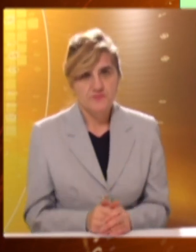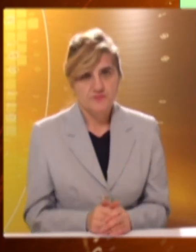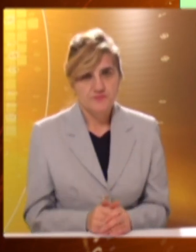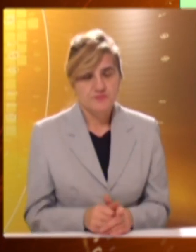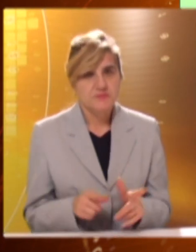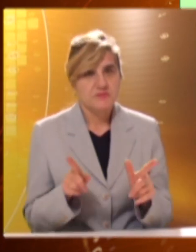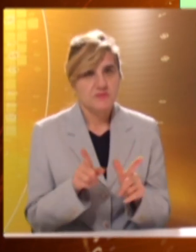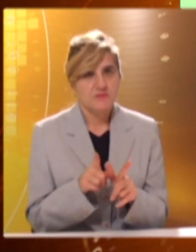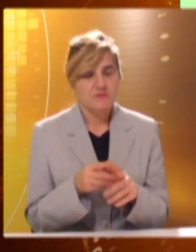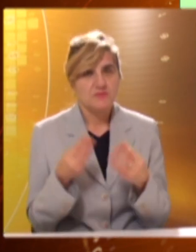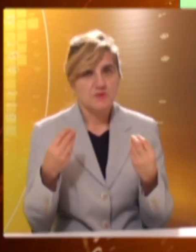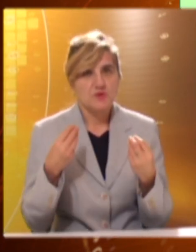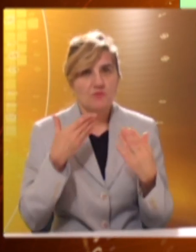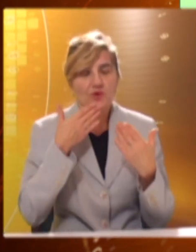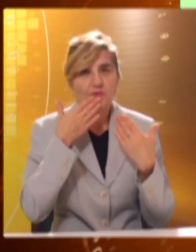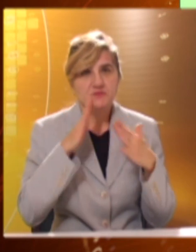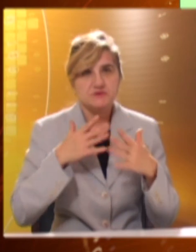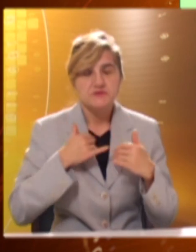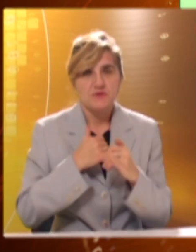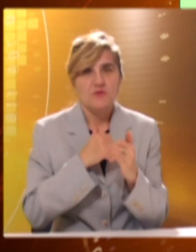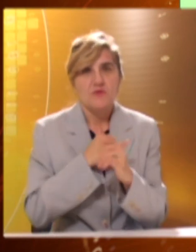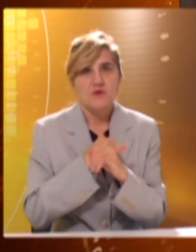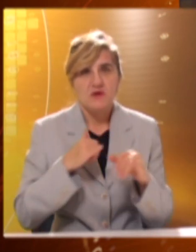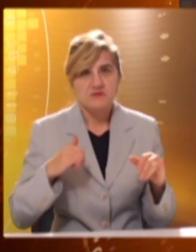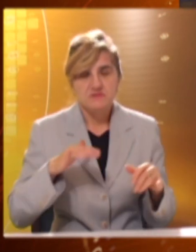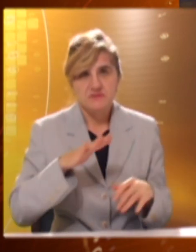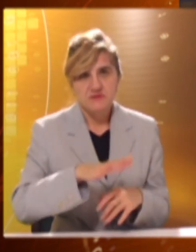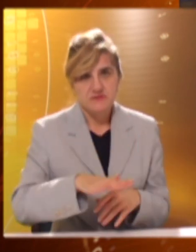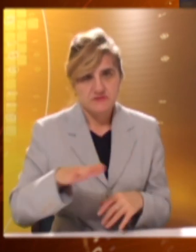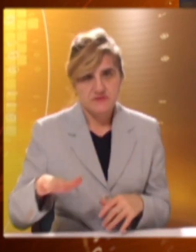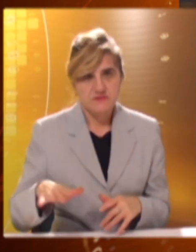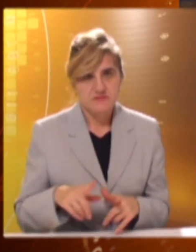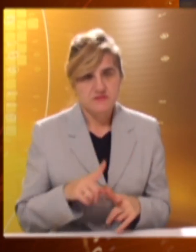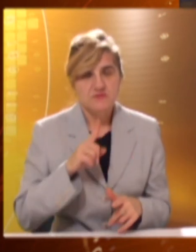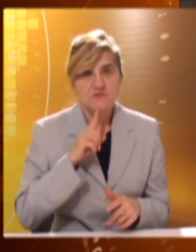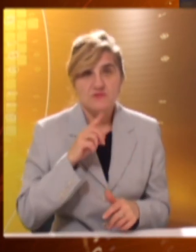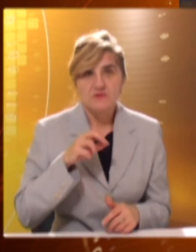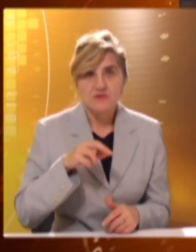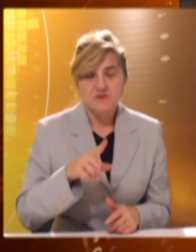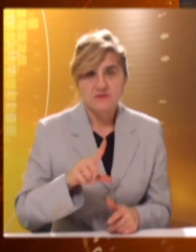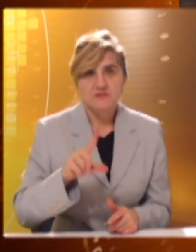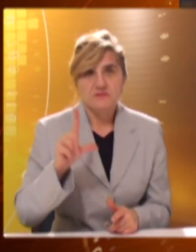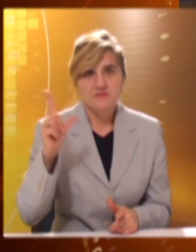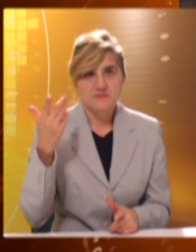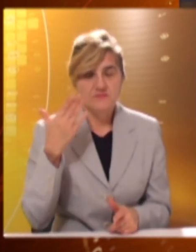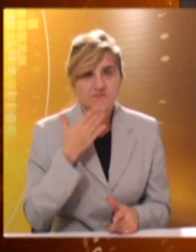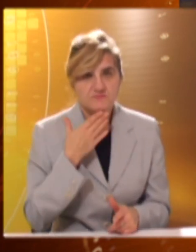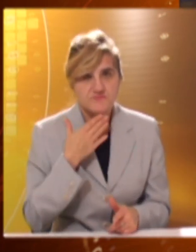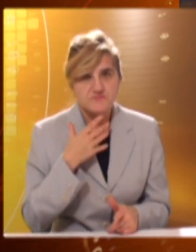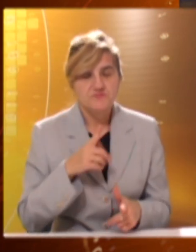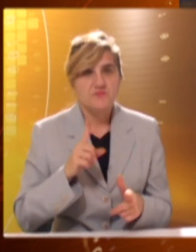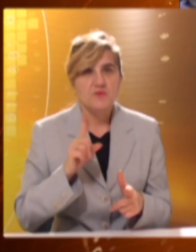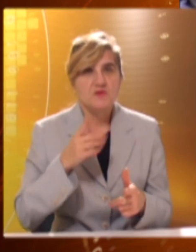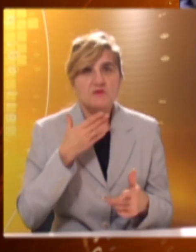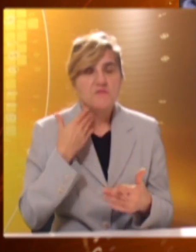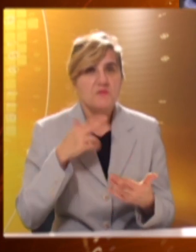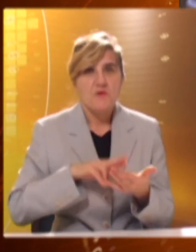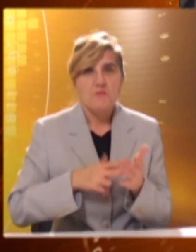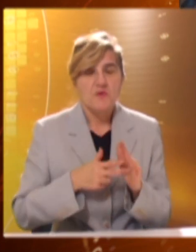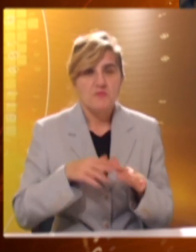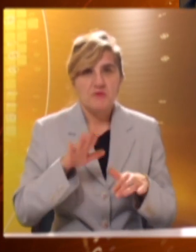vanškolske aktivnosti utiču na pravilan emocionalni i socijalni razvoj kod dece. Također, smatra se da deca koja pohađaju van nastavne aktivnosti nemaju probleme